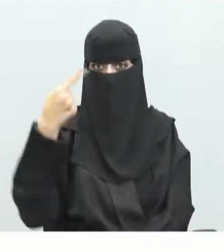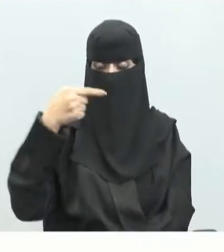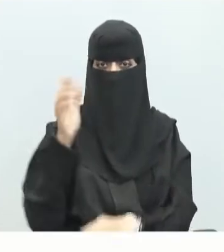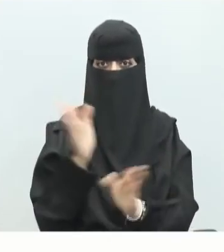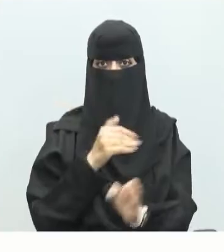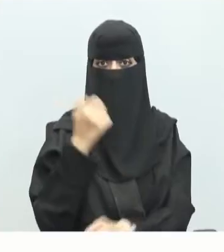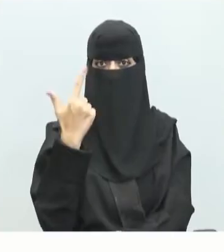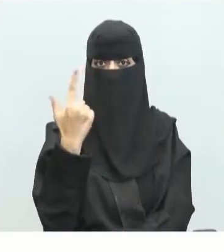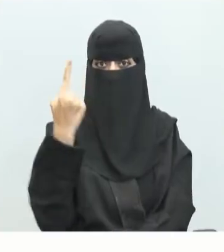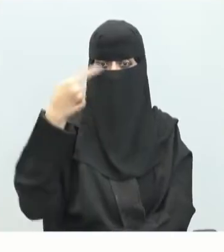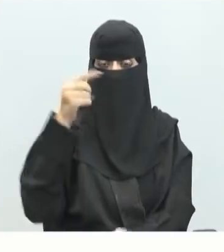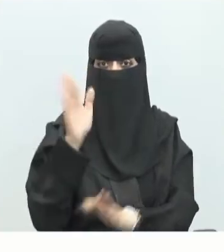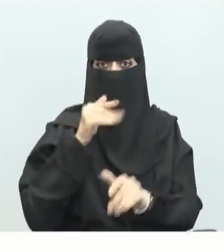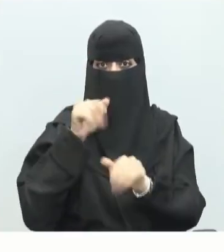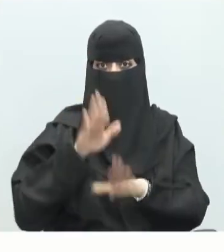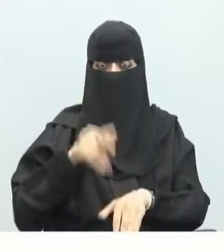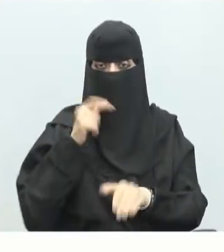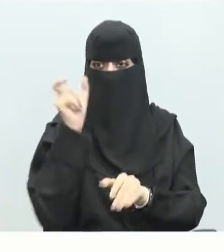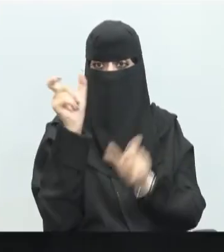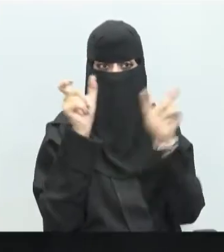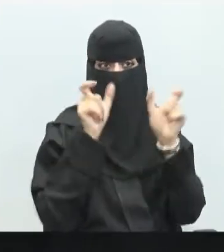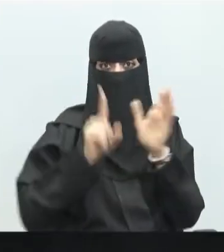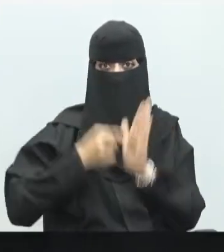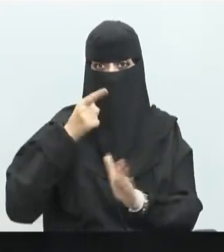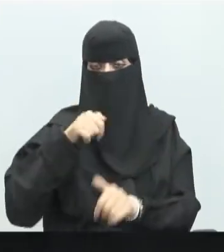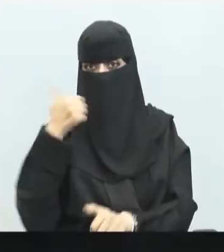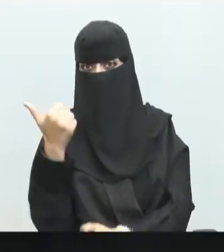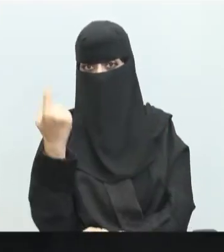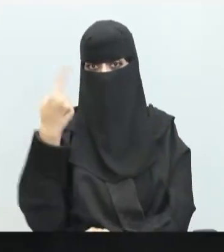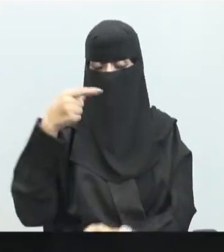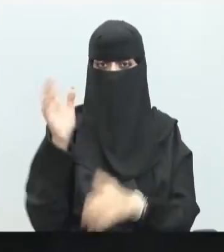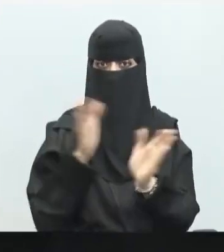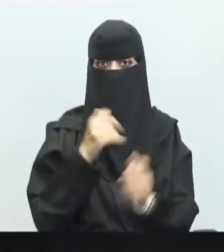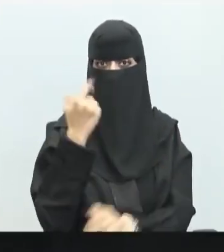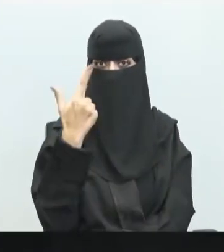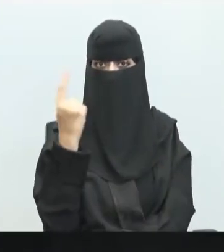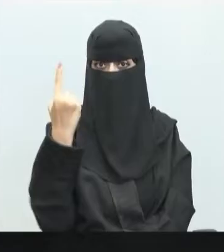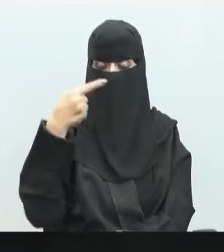17 اذا هذا اليوم 16 17